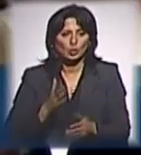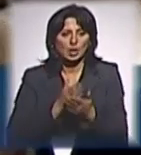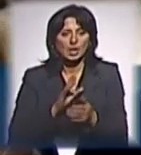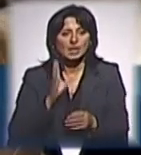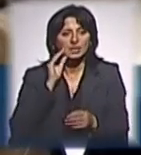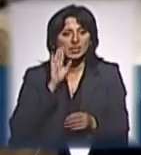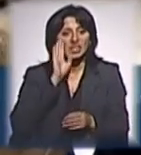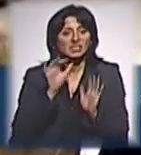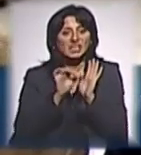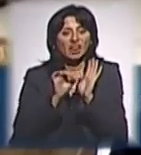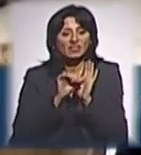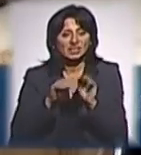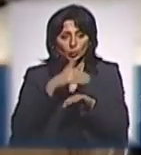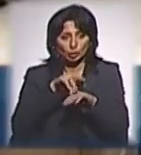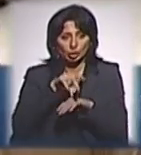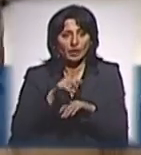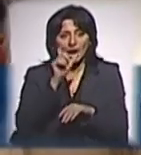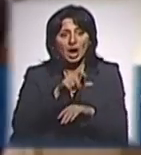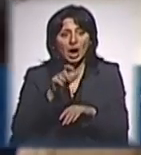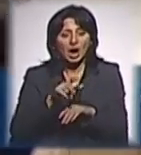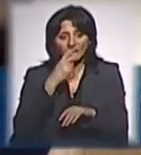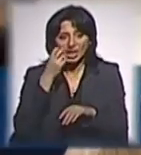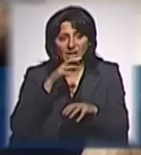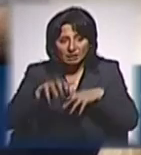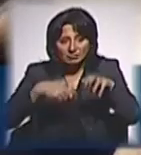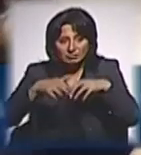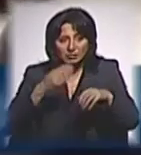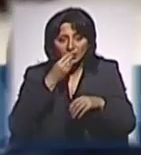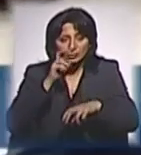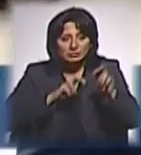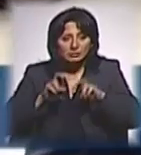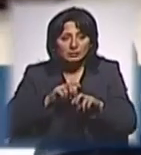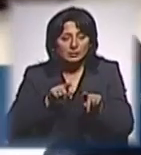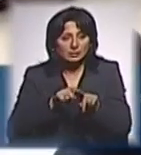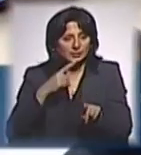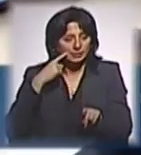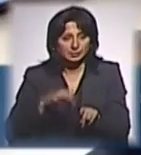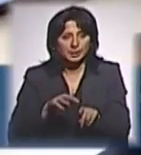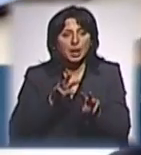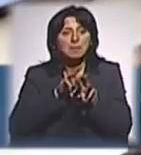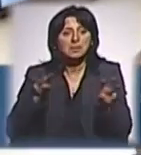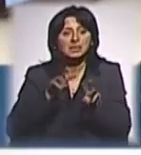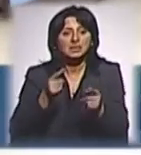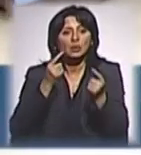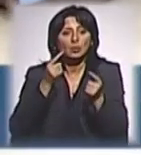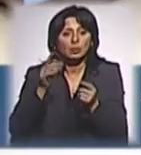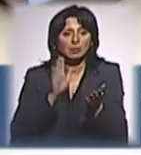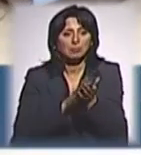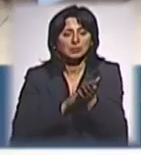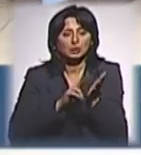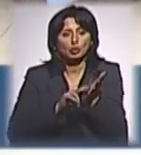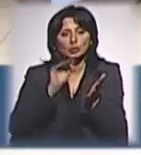ქვეყანაში, სადაც დილის 6 საათზე რო გახვიდეთ, ნახავთ, რომ ხალხი ნაგვის ყუთებში იქეკება საკვების მოსაძებნად, მინისტრებისთვის და სხვა თანამდებობის